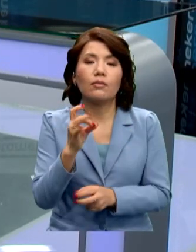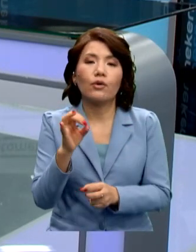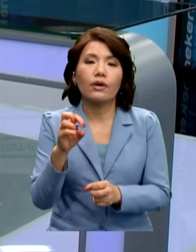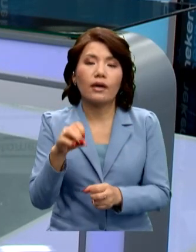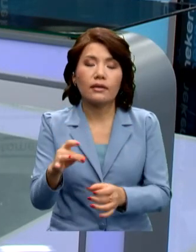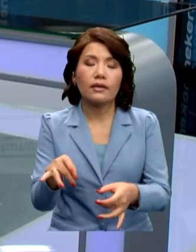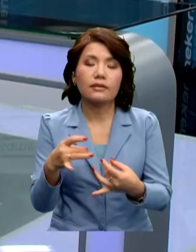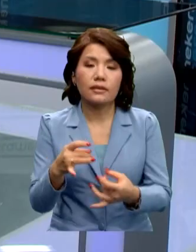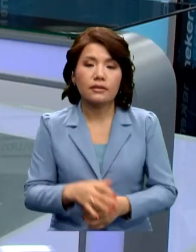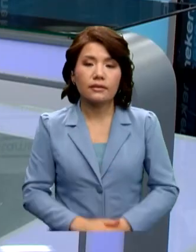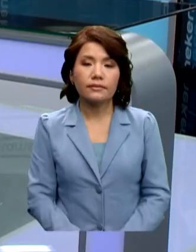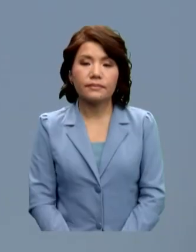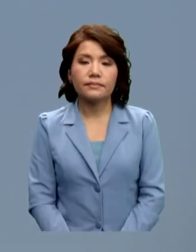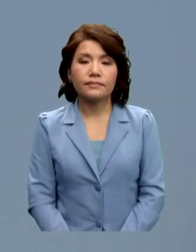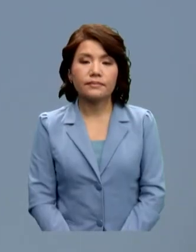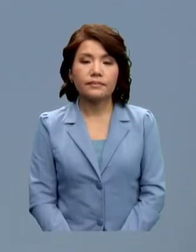найти ответ на вопрос.